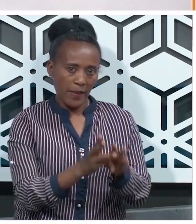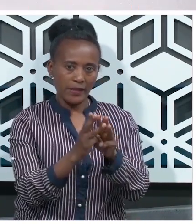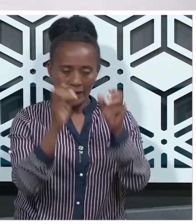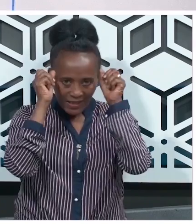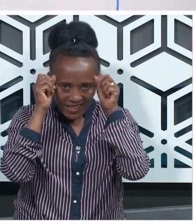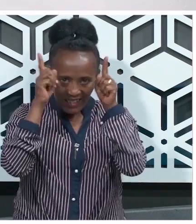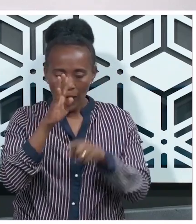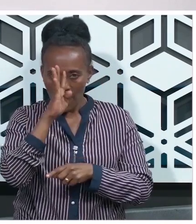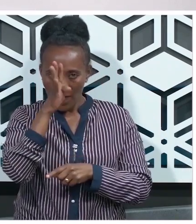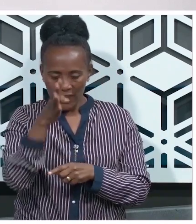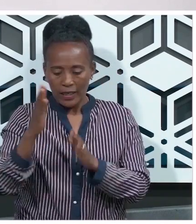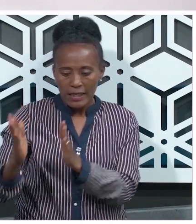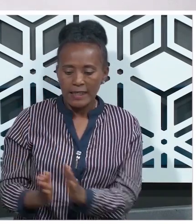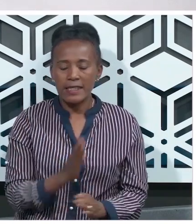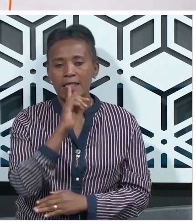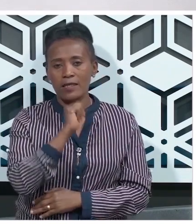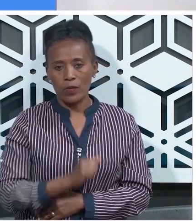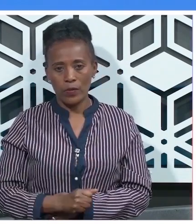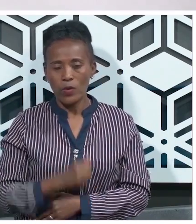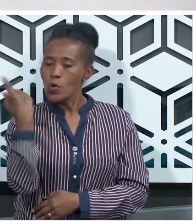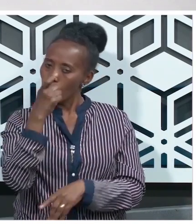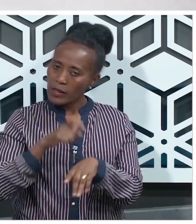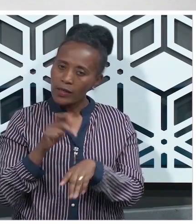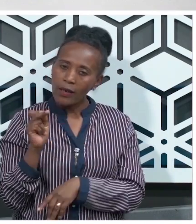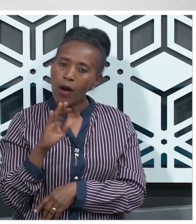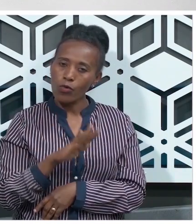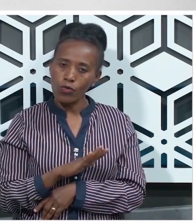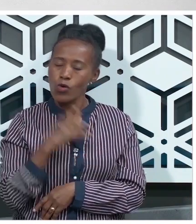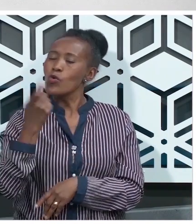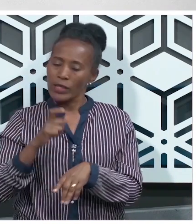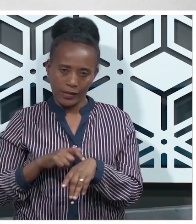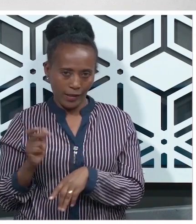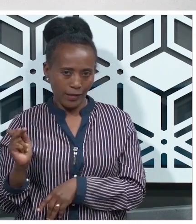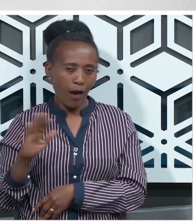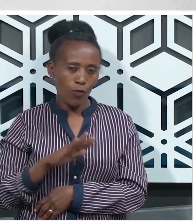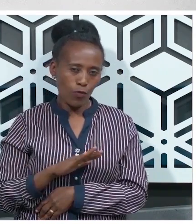ግንዛቤ የሚፈጠርበት ዝግጅት ነው። ሁሌ ዳጉ ሁሌ ዳጉ